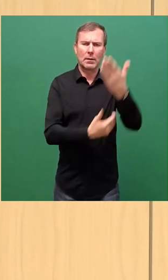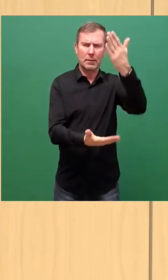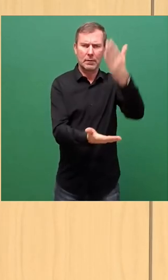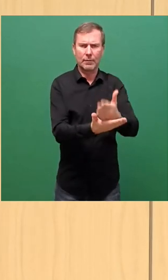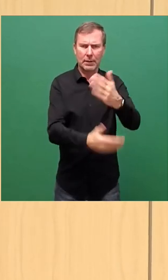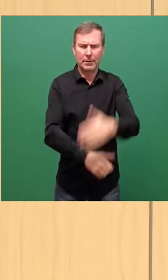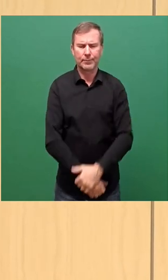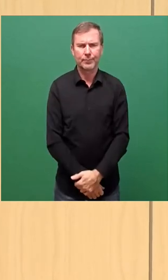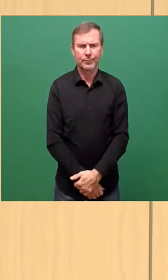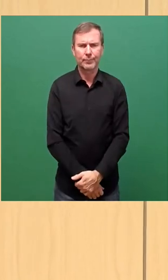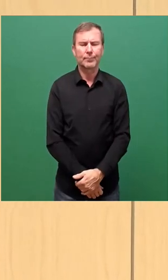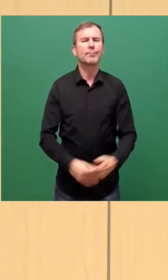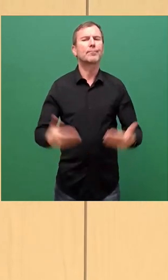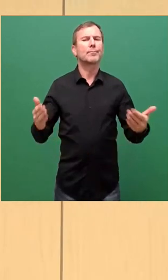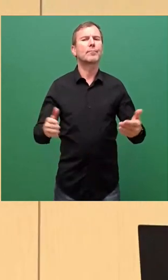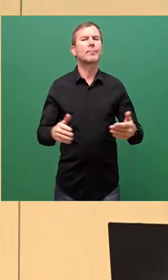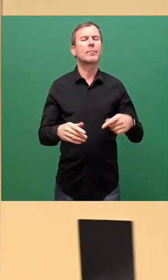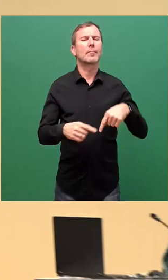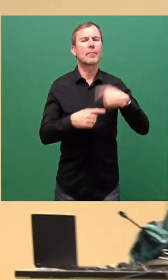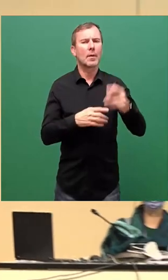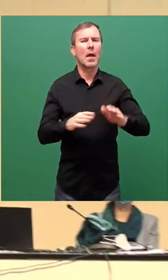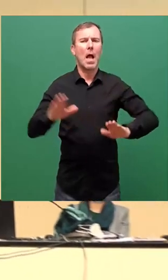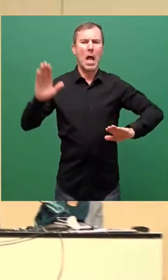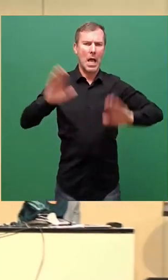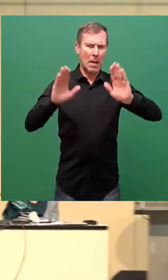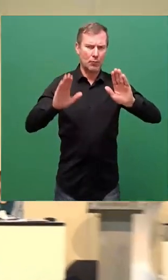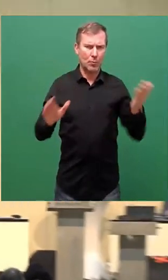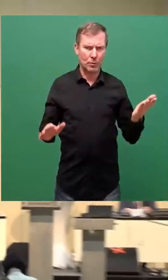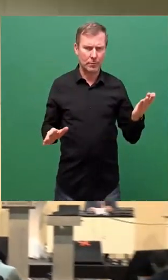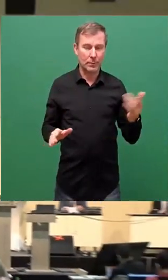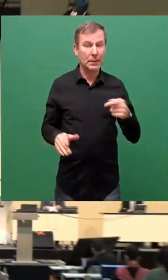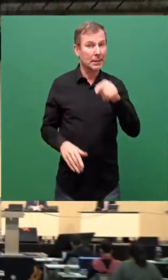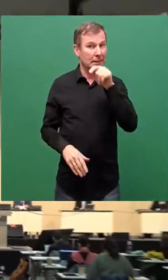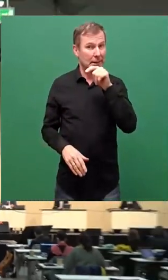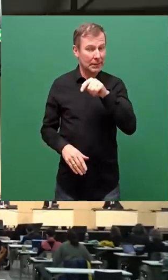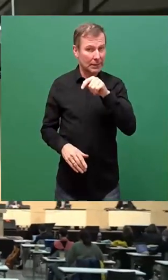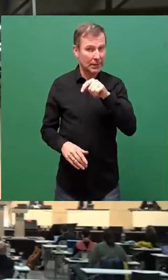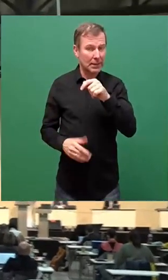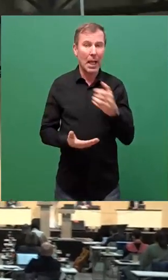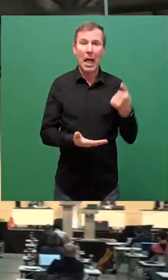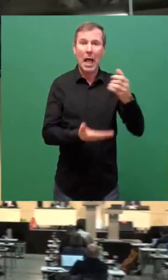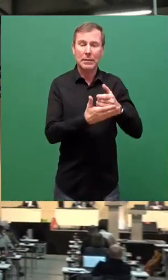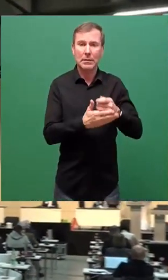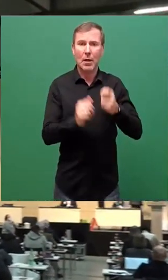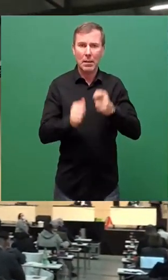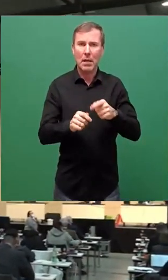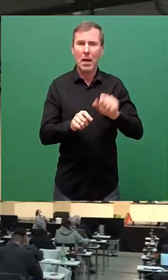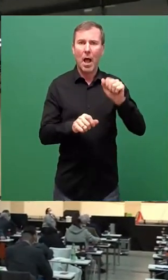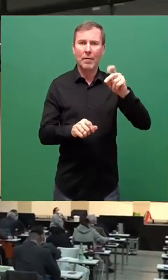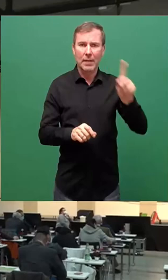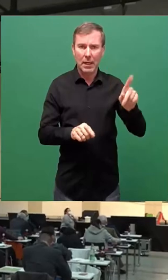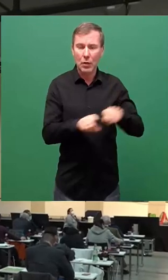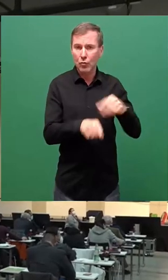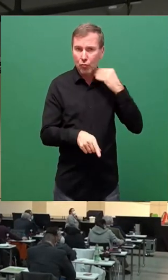So, damit schreiten wir zur Tat, nämlich zur Abstimmung. Wer dem Ersetzungsantrag der AfD zustimmen